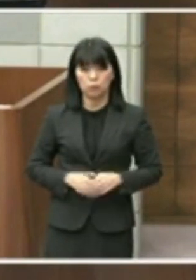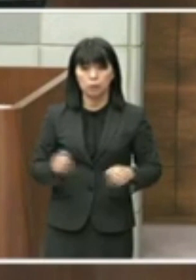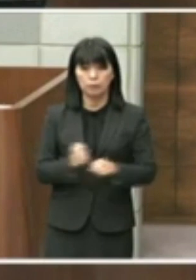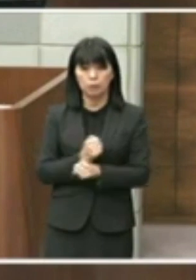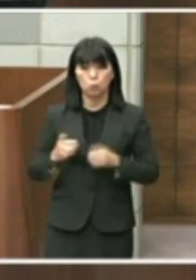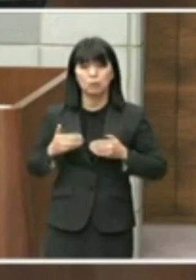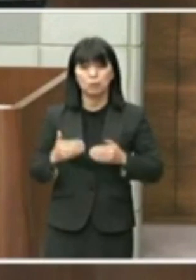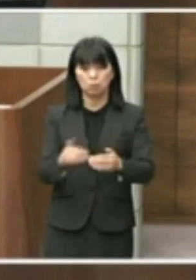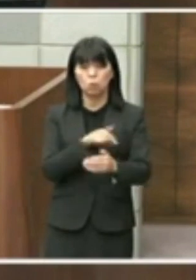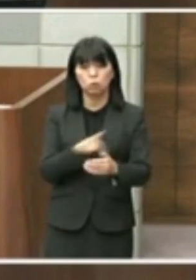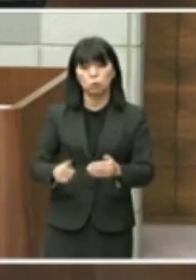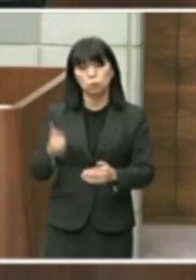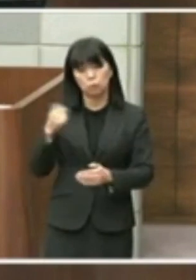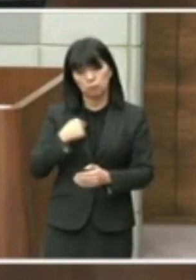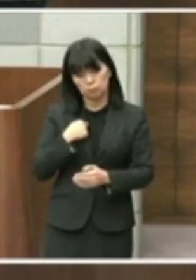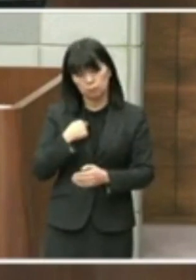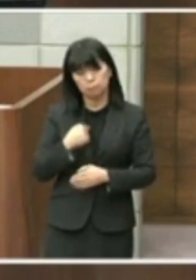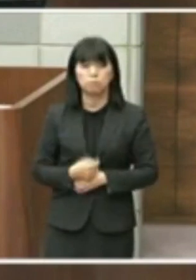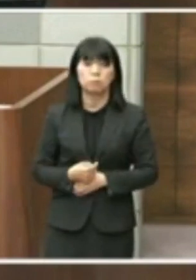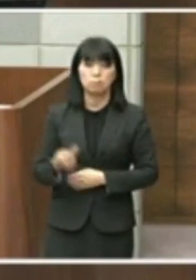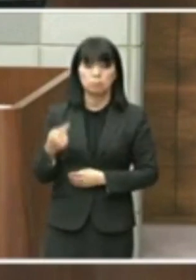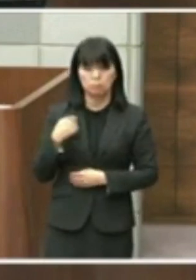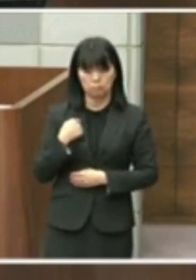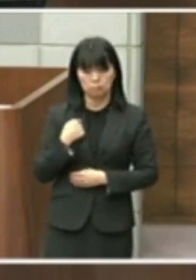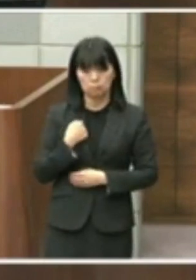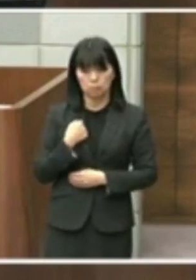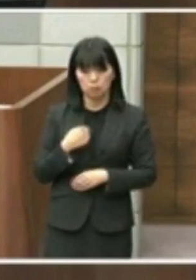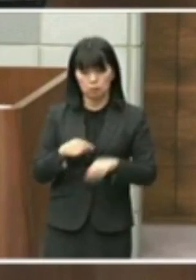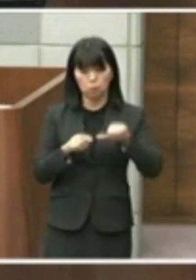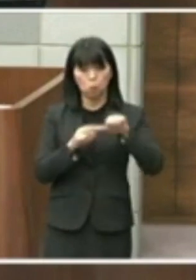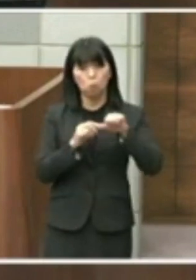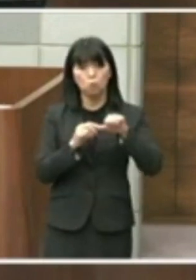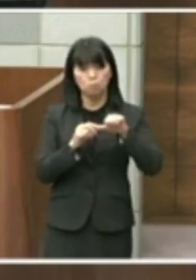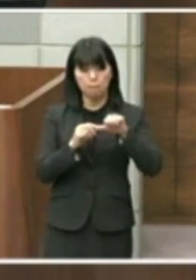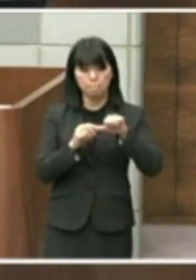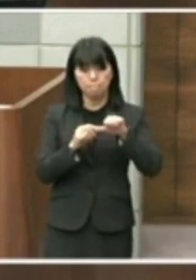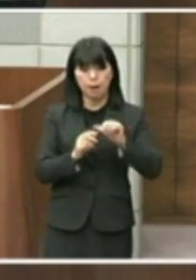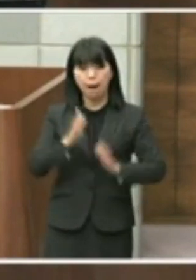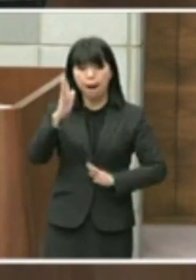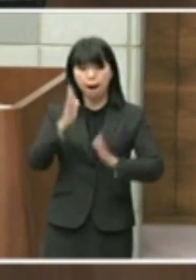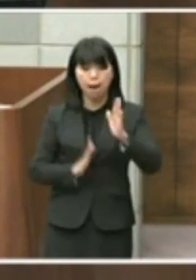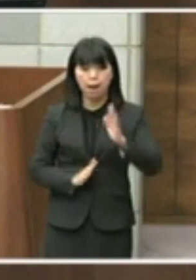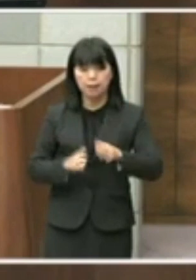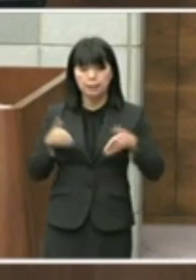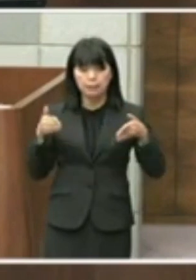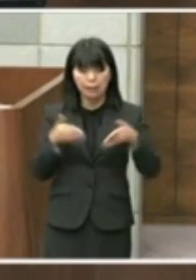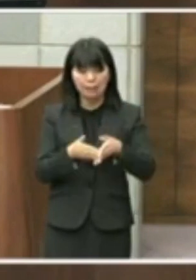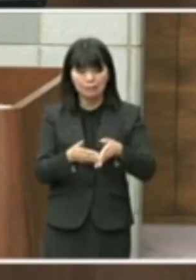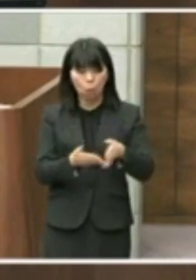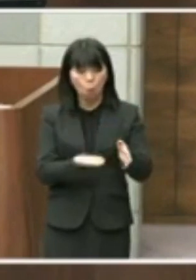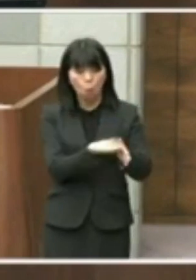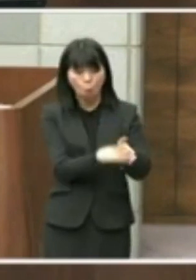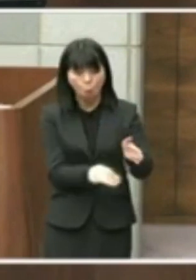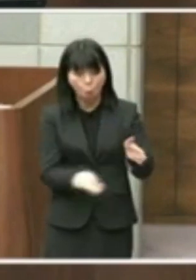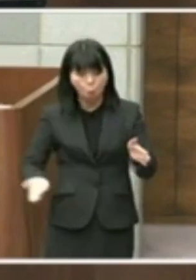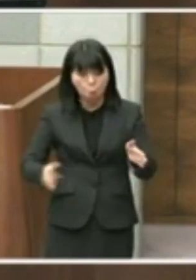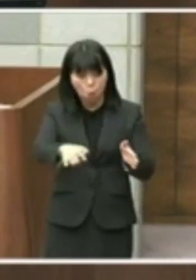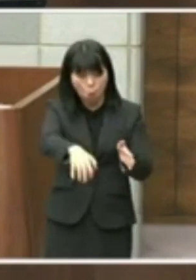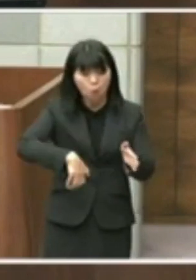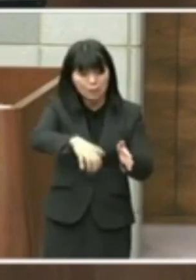産業振興部長でございます。私からは5項目目の林崎堀場についてお答えいた